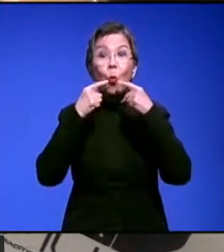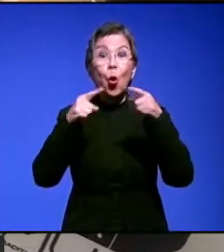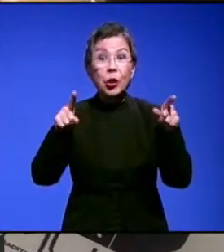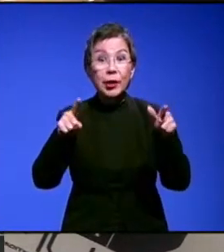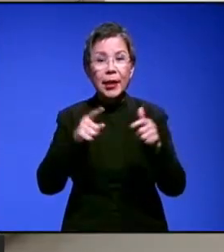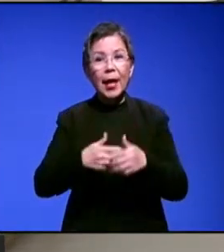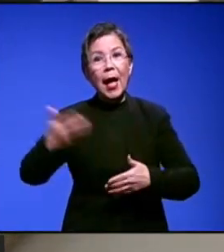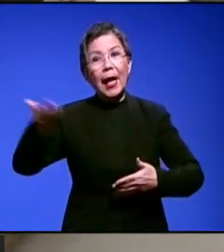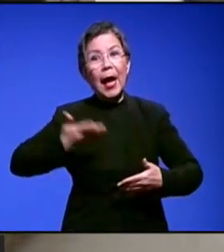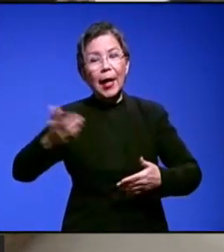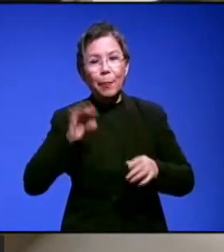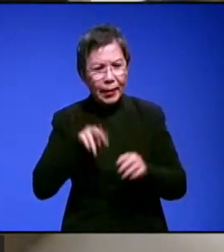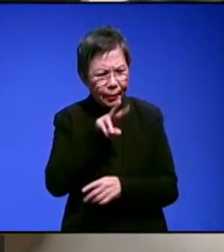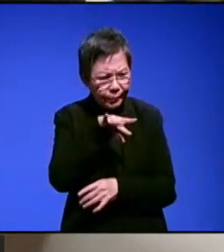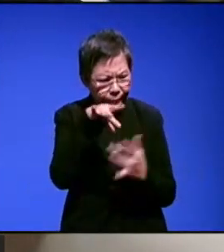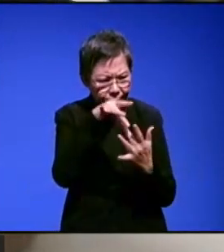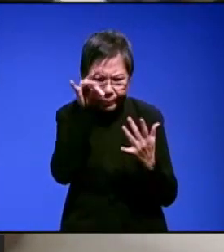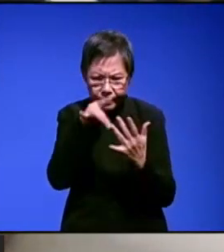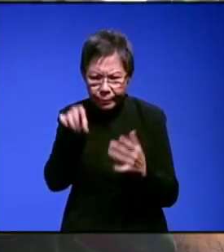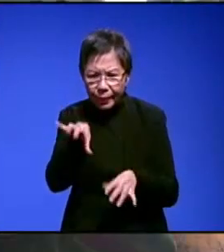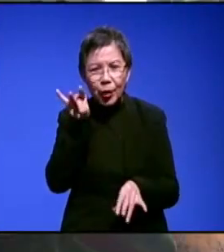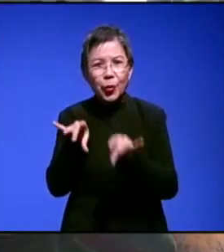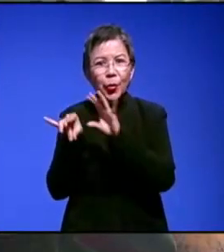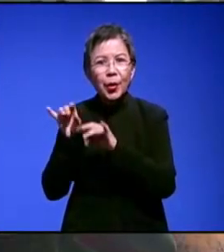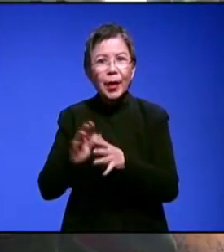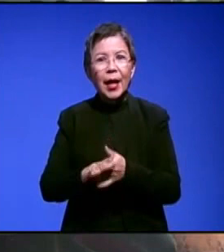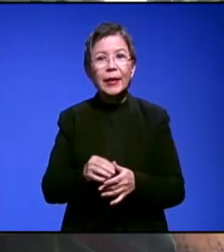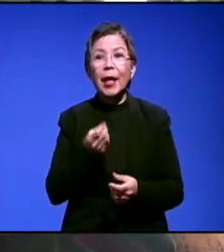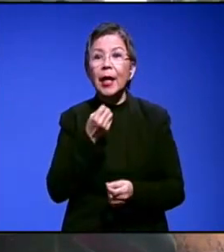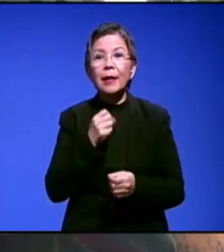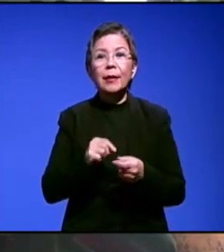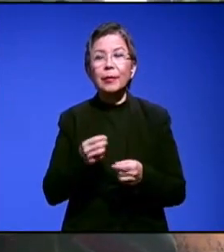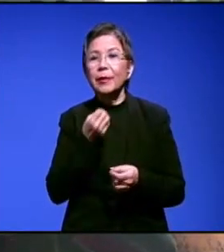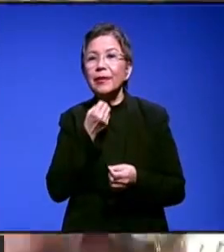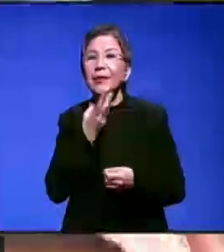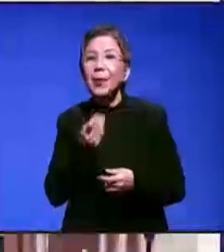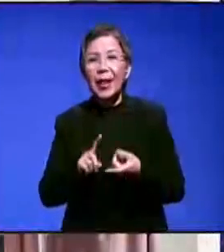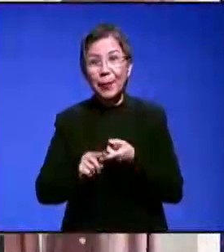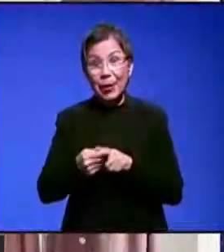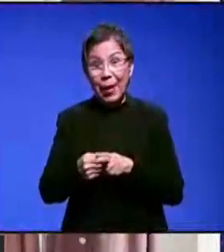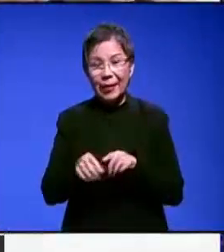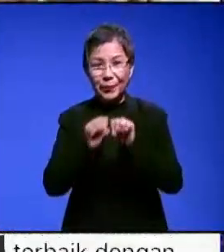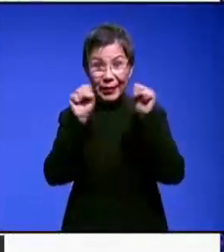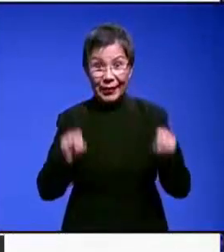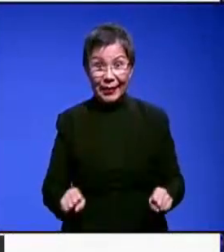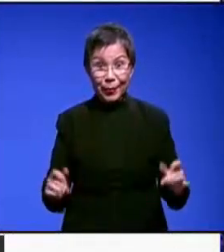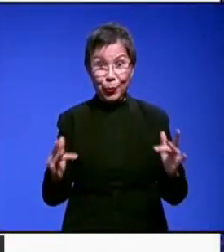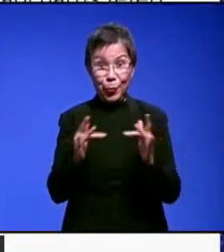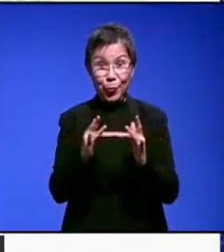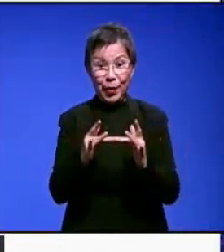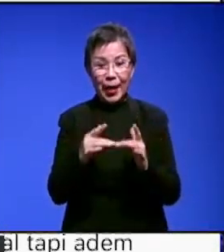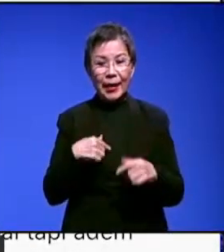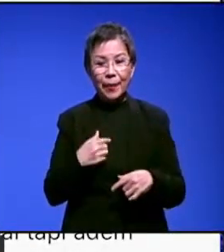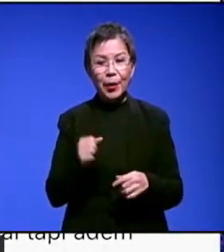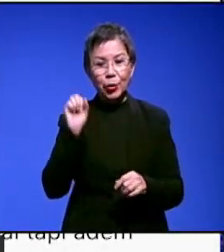kini pelanggan juga banyak yang memilih produk atas rekomendasi teman. Sistem penjualan online membuat kita